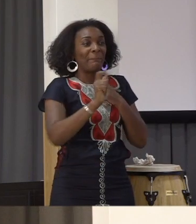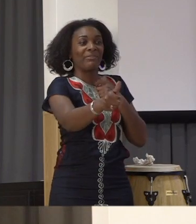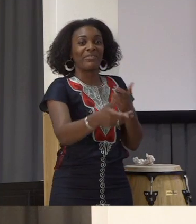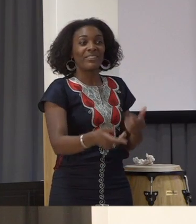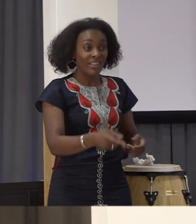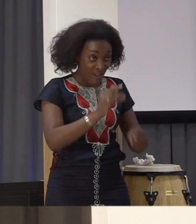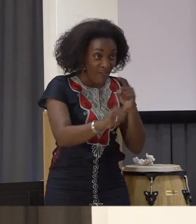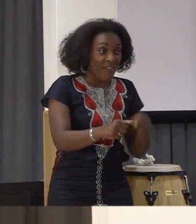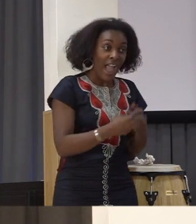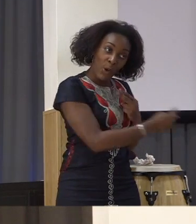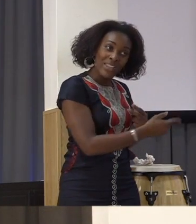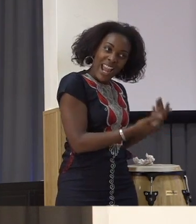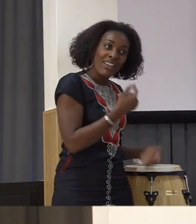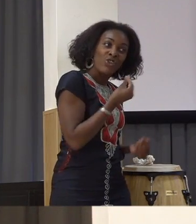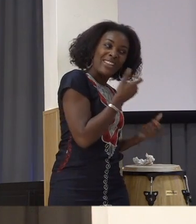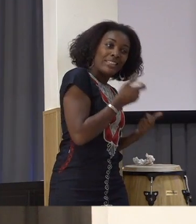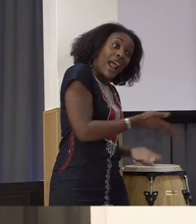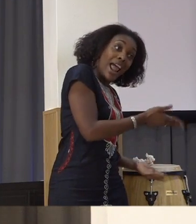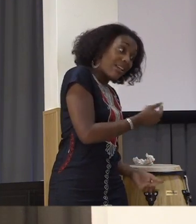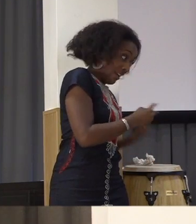Est-ce que tu peux faire sourire la personne qui est à côté de toi?